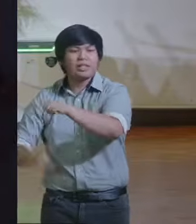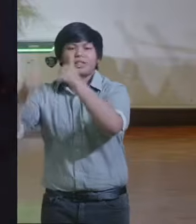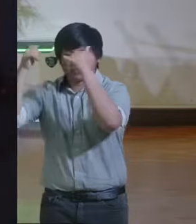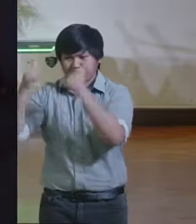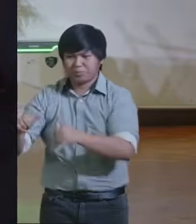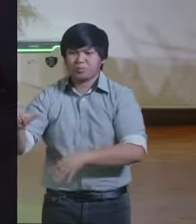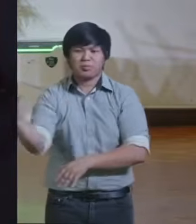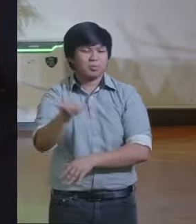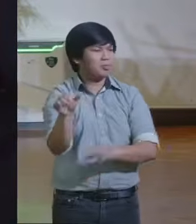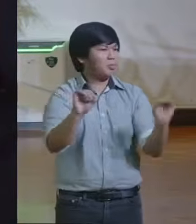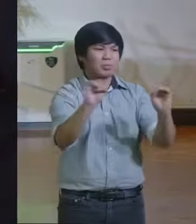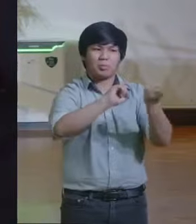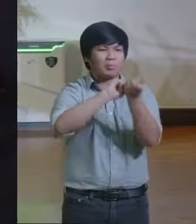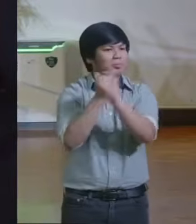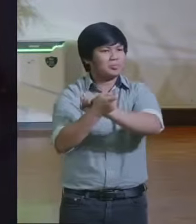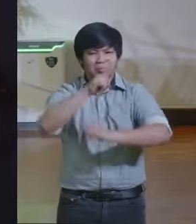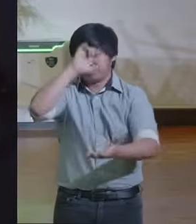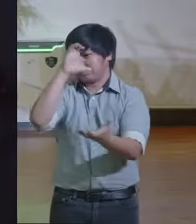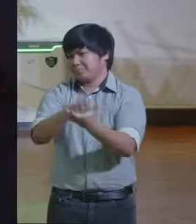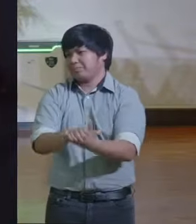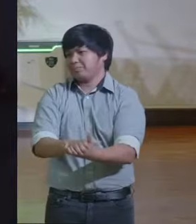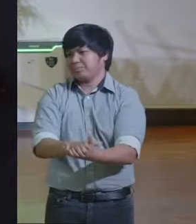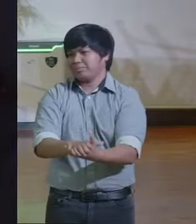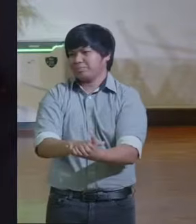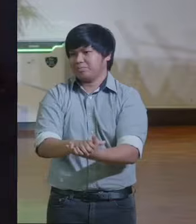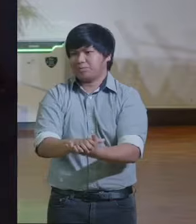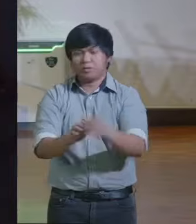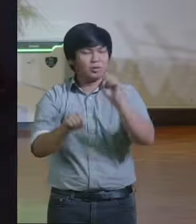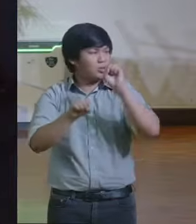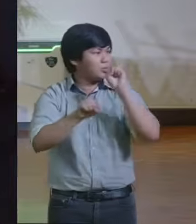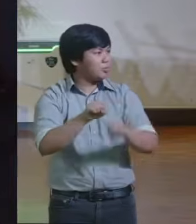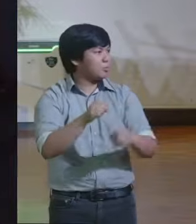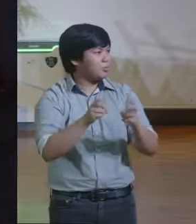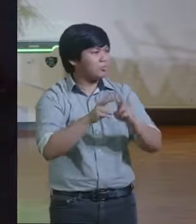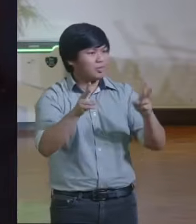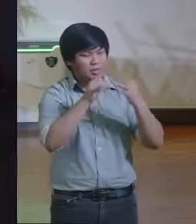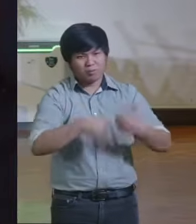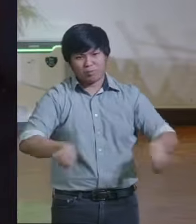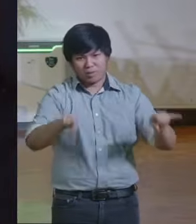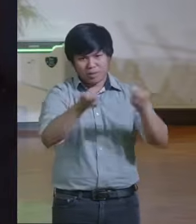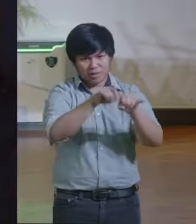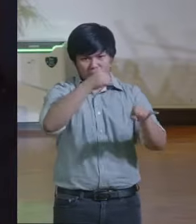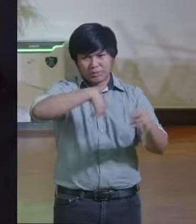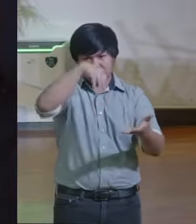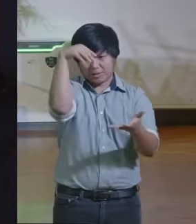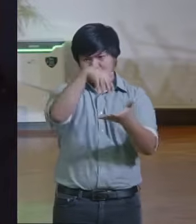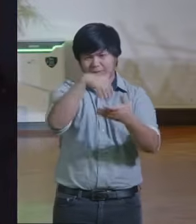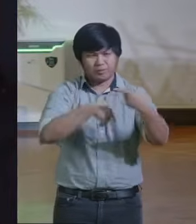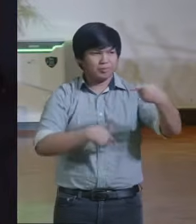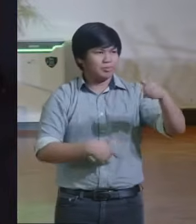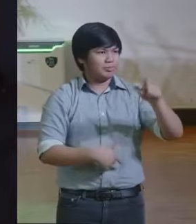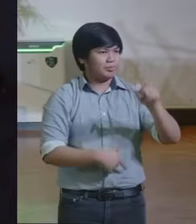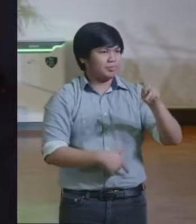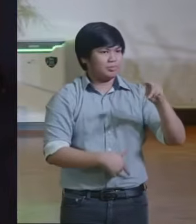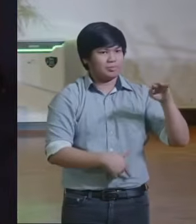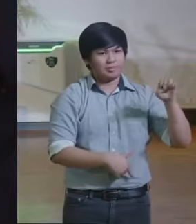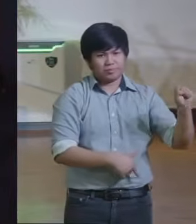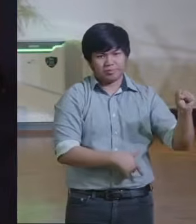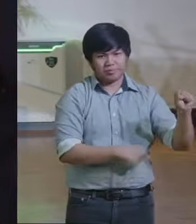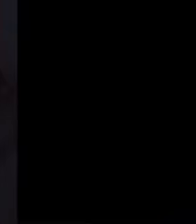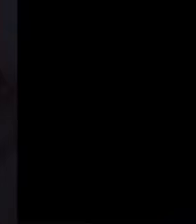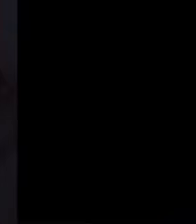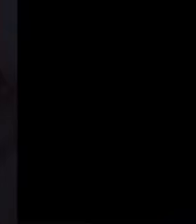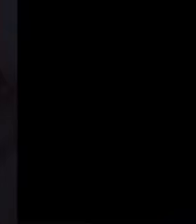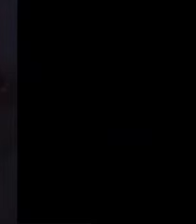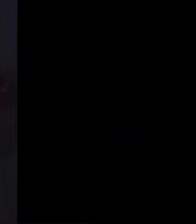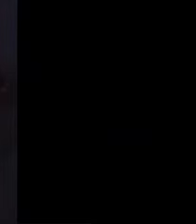paninindigan. Kaya napakaganda pong aralin itong aklat na ito. Ang title po ng ating